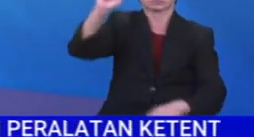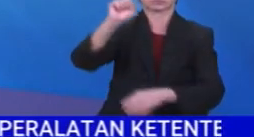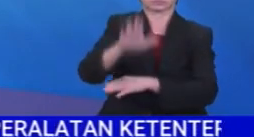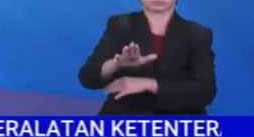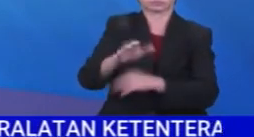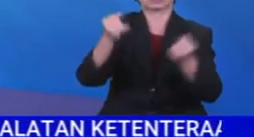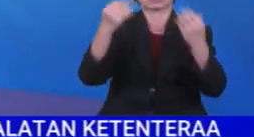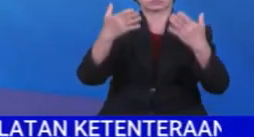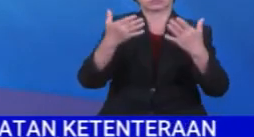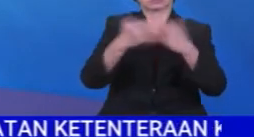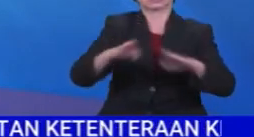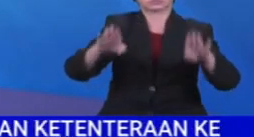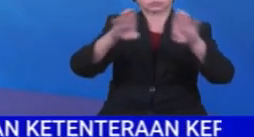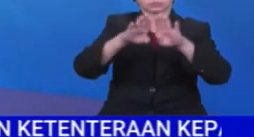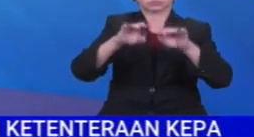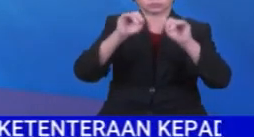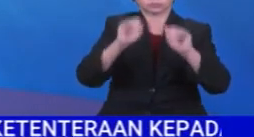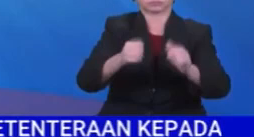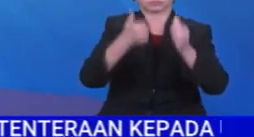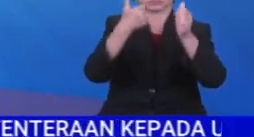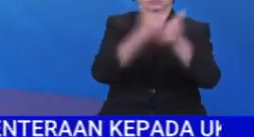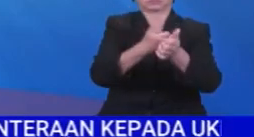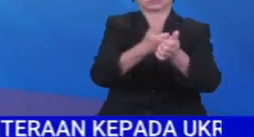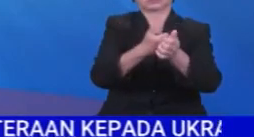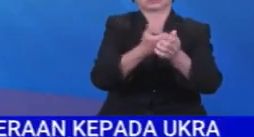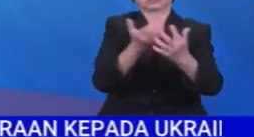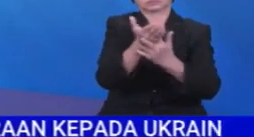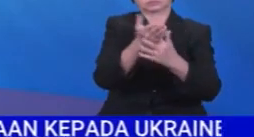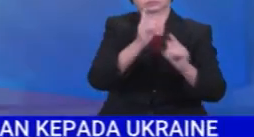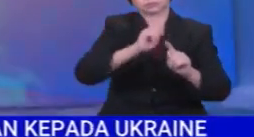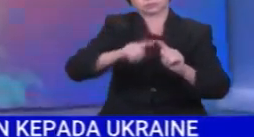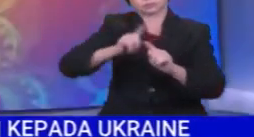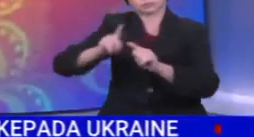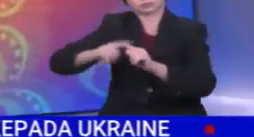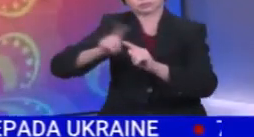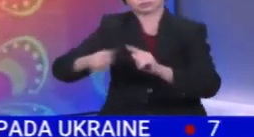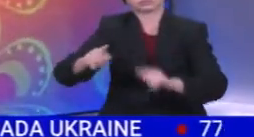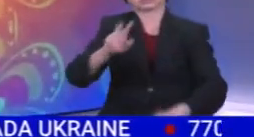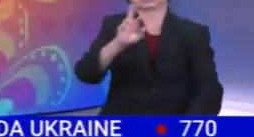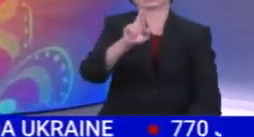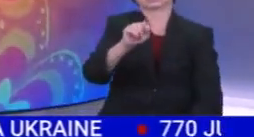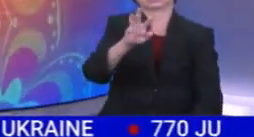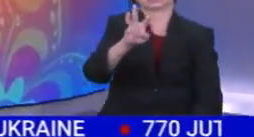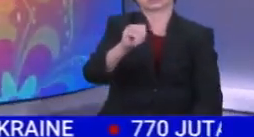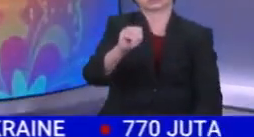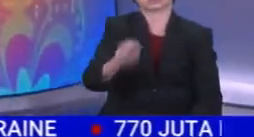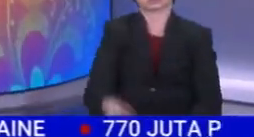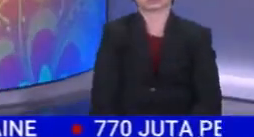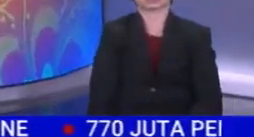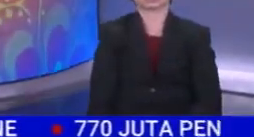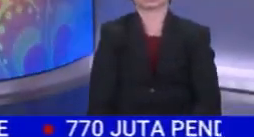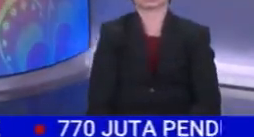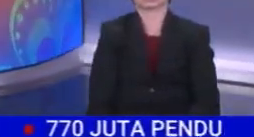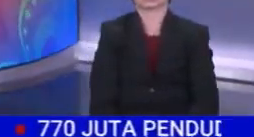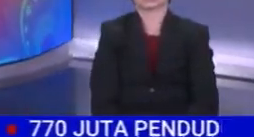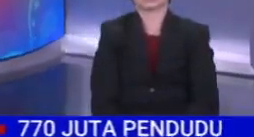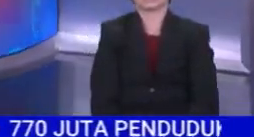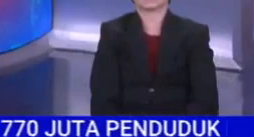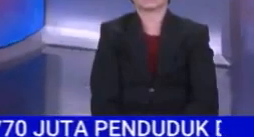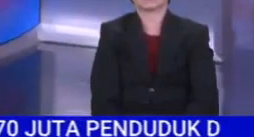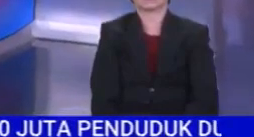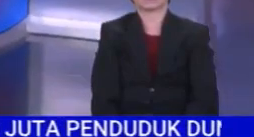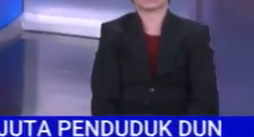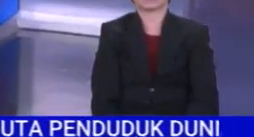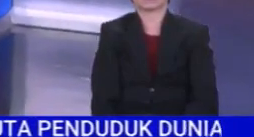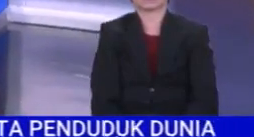petani lebih banyak berita menarik dapat diikuti melalui pelbagai platform atm.ppu bersama Atika Hai